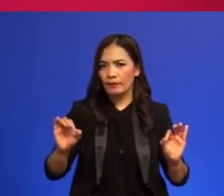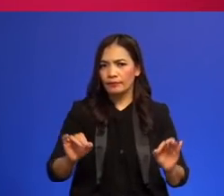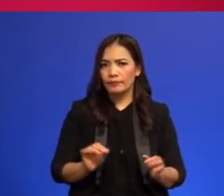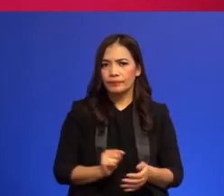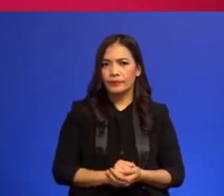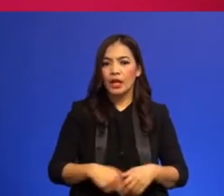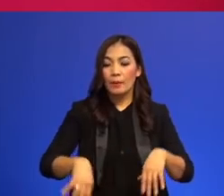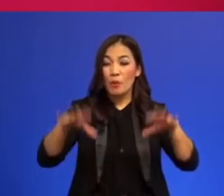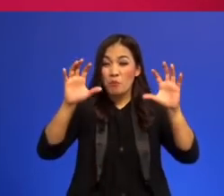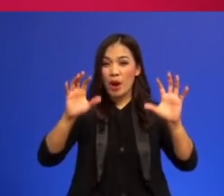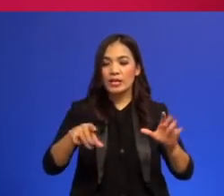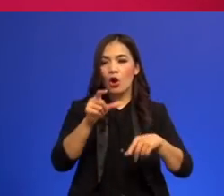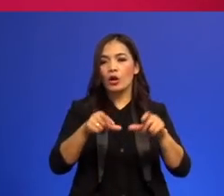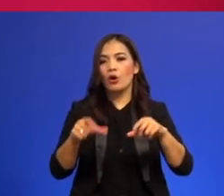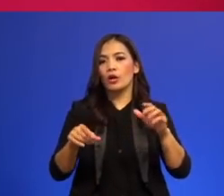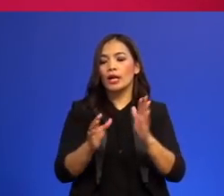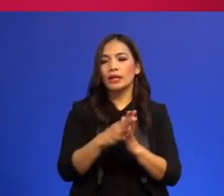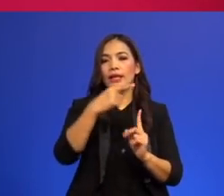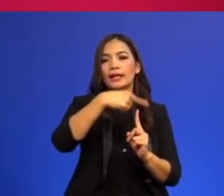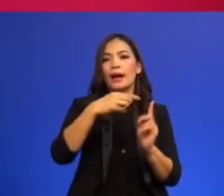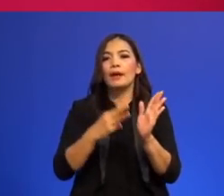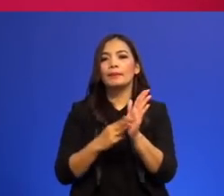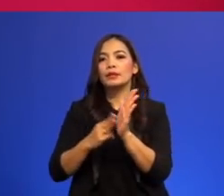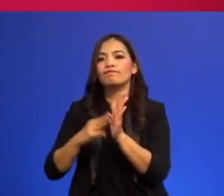Lebih ramai Taman Mini.